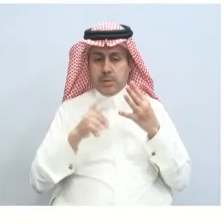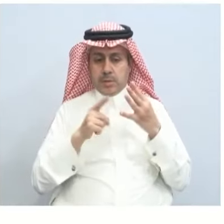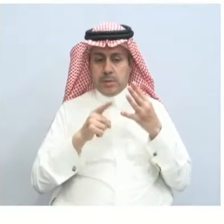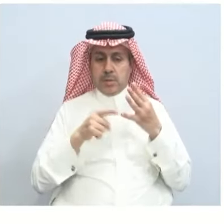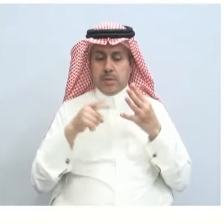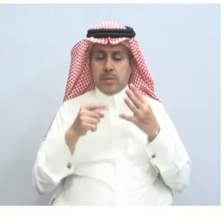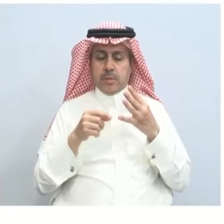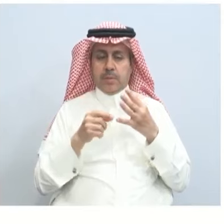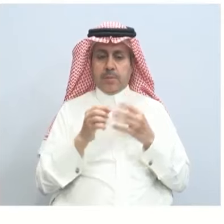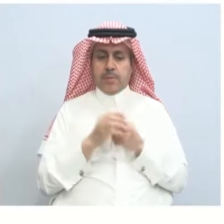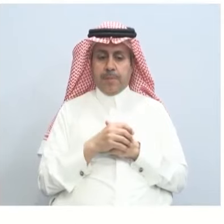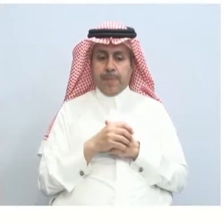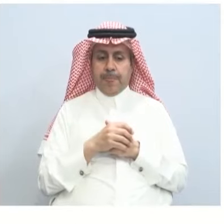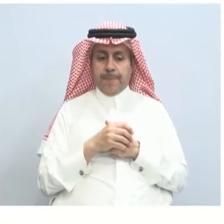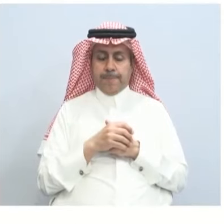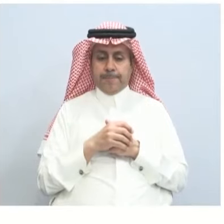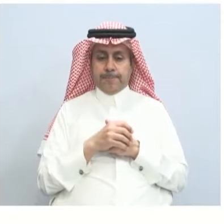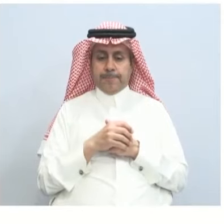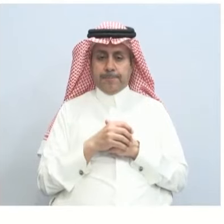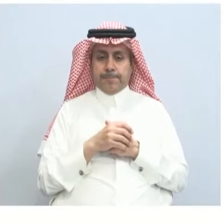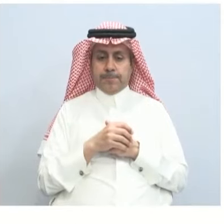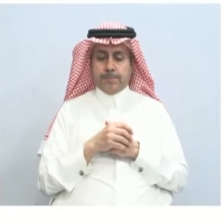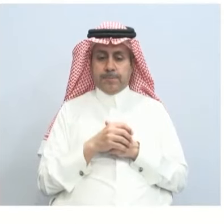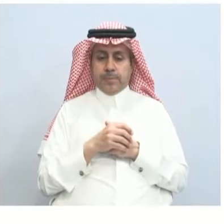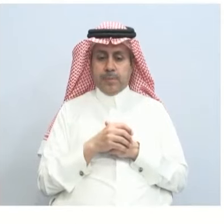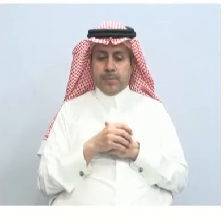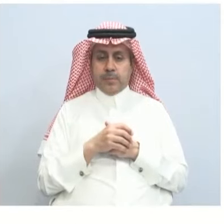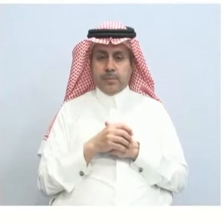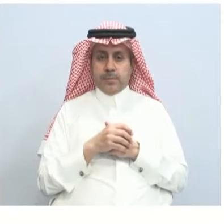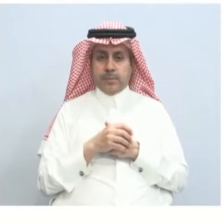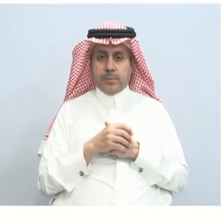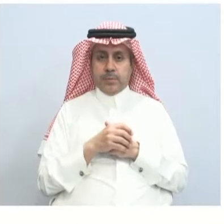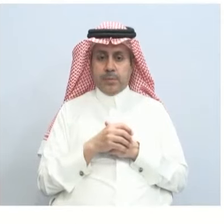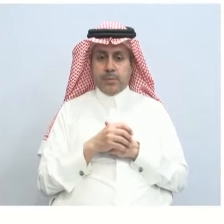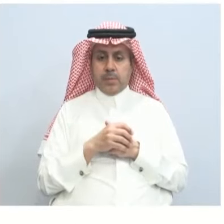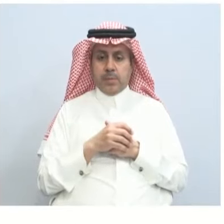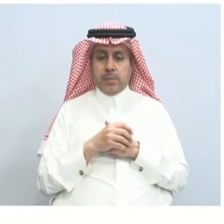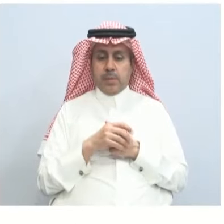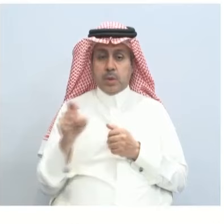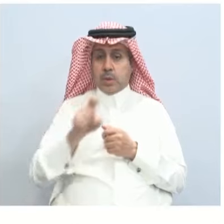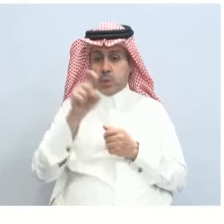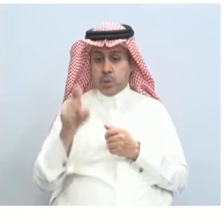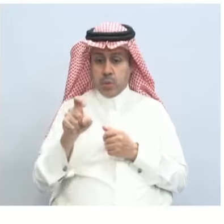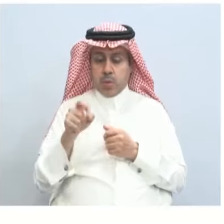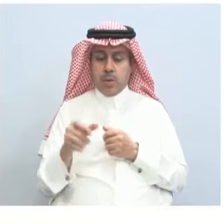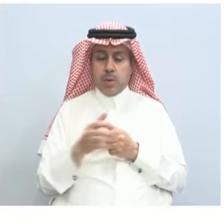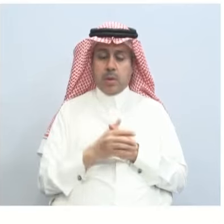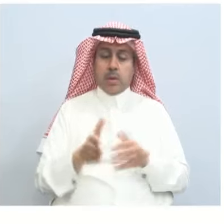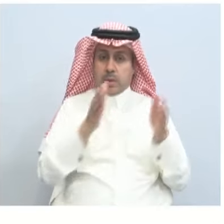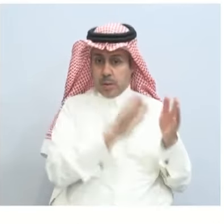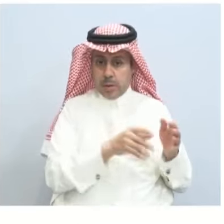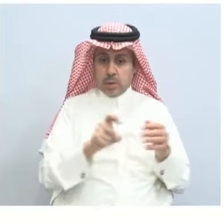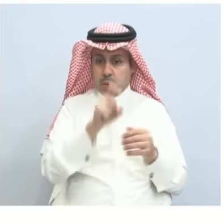درجات ونصف اذا هذا هي الجواب او هذا هو الجواب الصحيح كما هو ظاهر